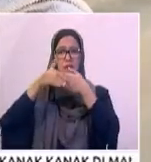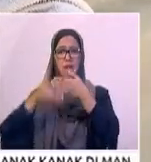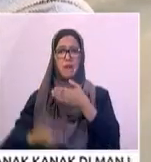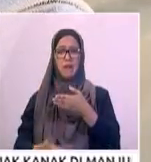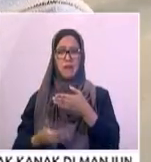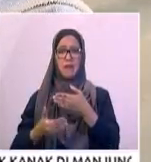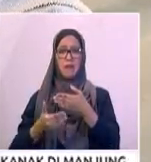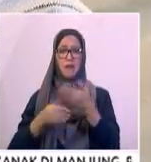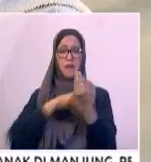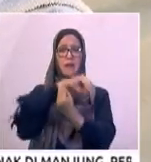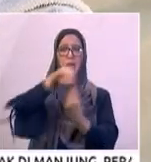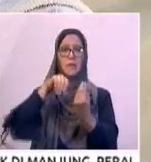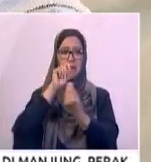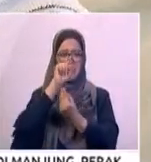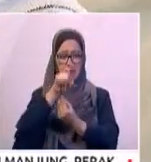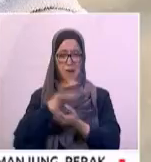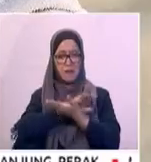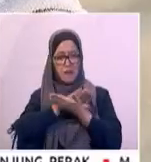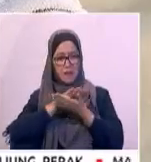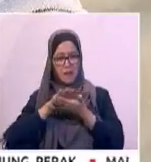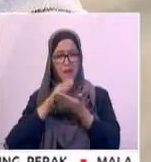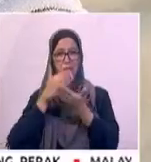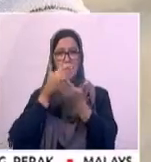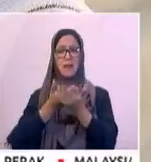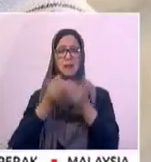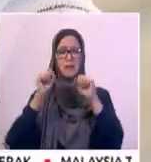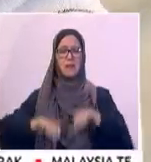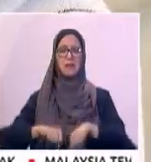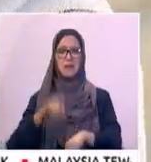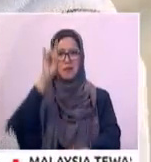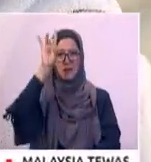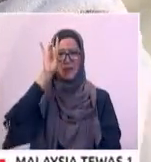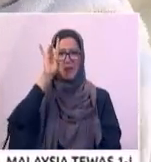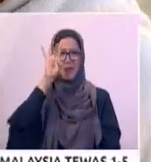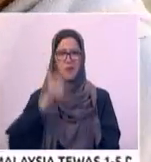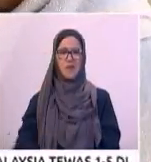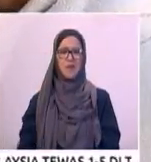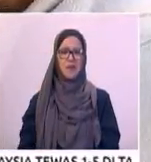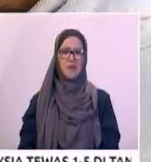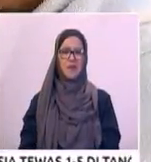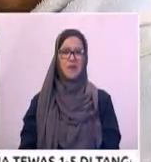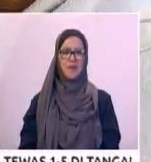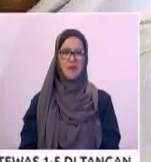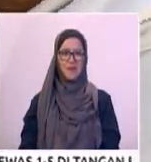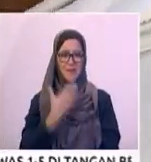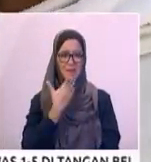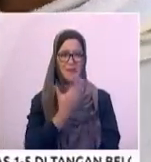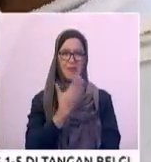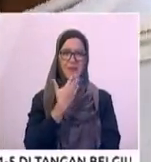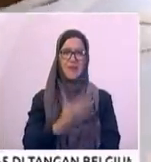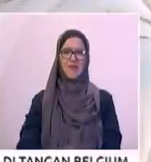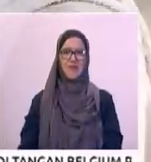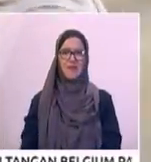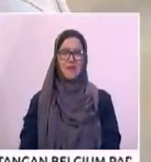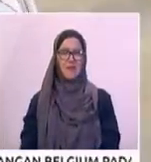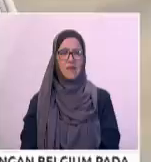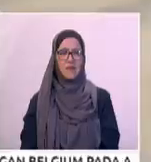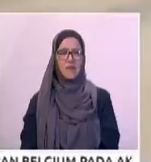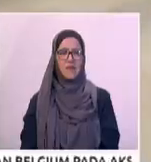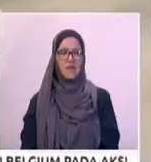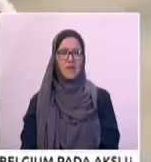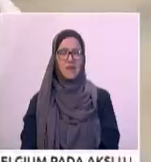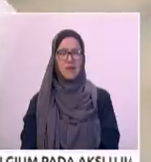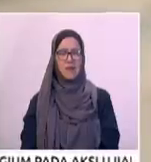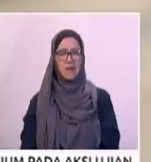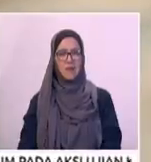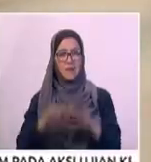haji kami dengan sesempurna mungkin, insyaAllah. Tahniah Haji ya. Tahniah. Okey, baik. Terima kasih Haji. Terima kasih banyak. Okey. Haji, boleh tak